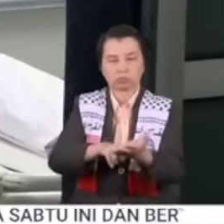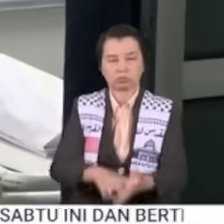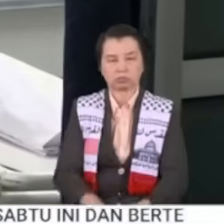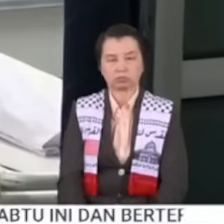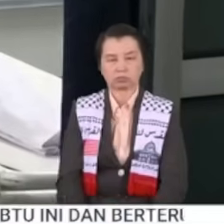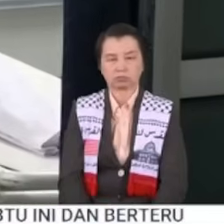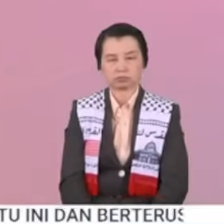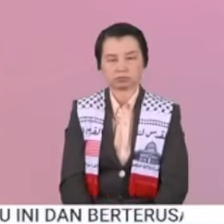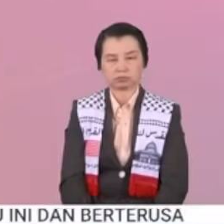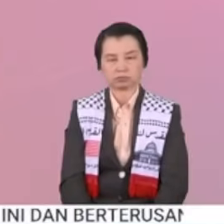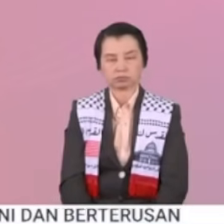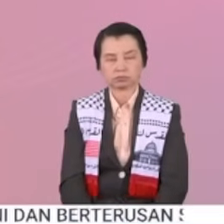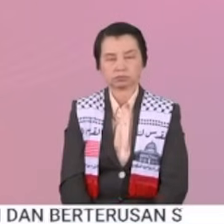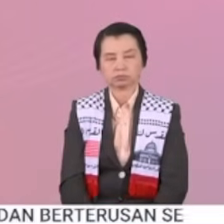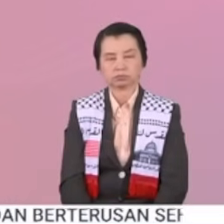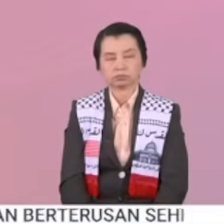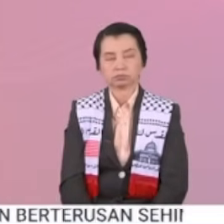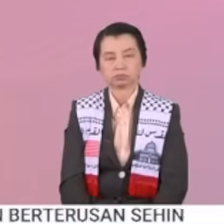pengesahan